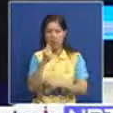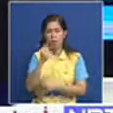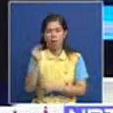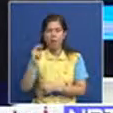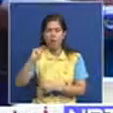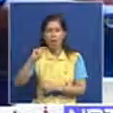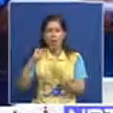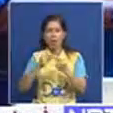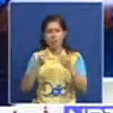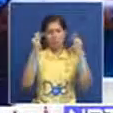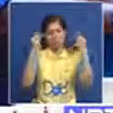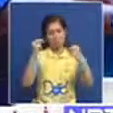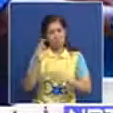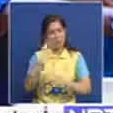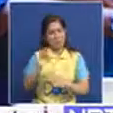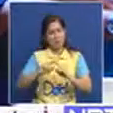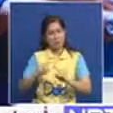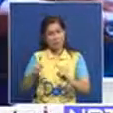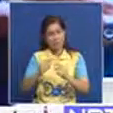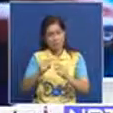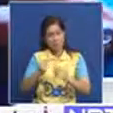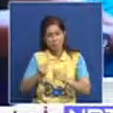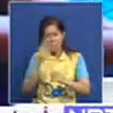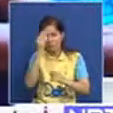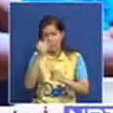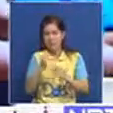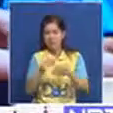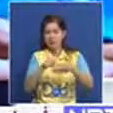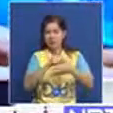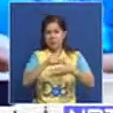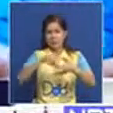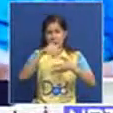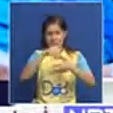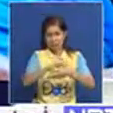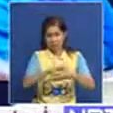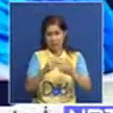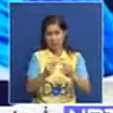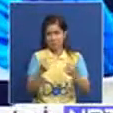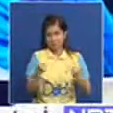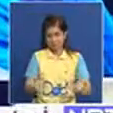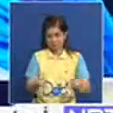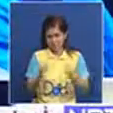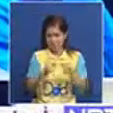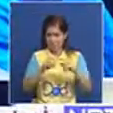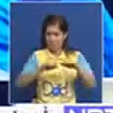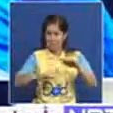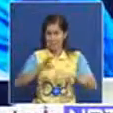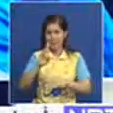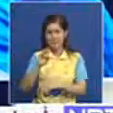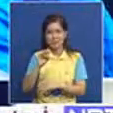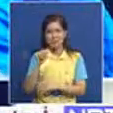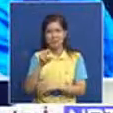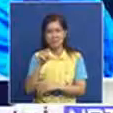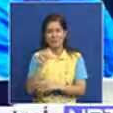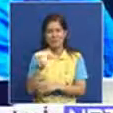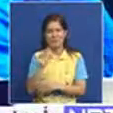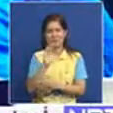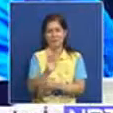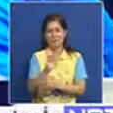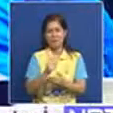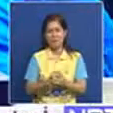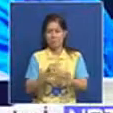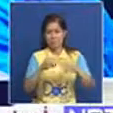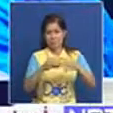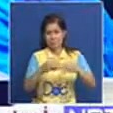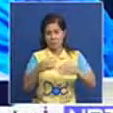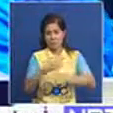เป็นยิ่งกว่าประธานาธิบดีต้องรอดูผลการเลือกตั้งครับตอนนี้ก็รับคะแนนเสียงไปได้มากถึงกว่า170แล้วครับซึ่งพรรคของนางองซานซู